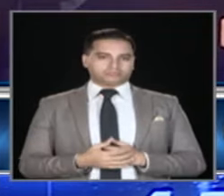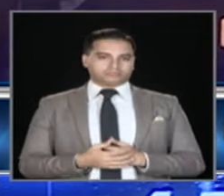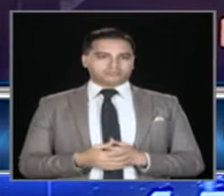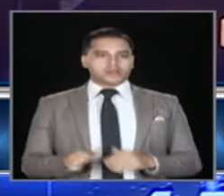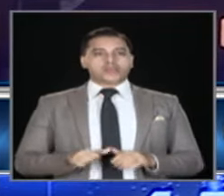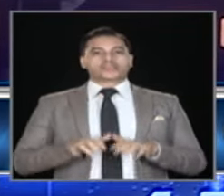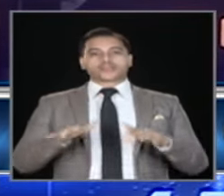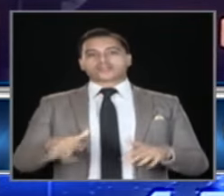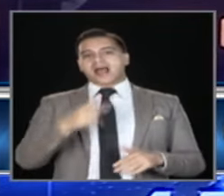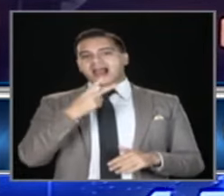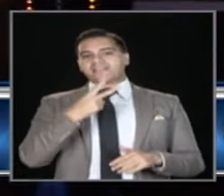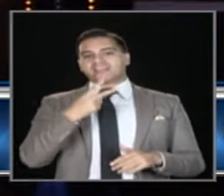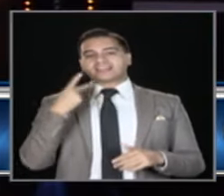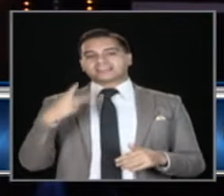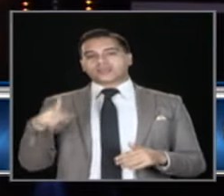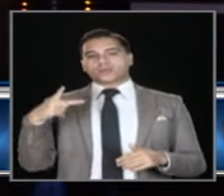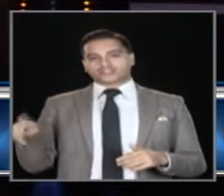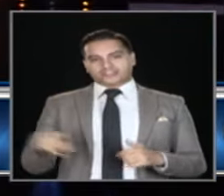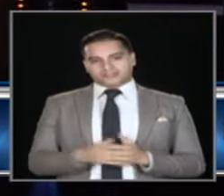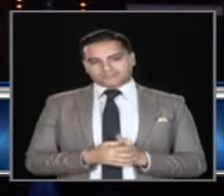اتنشرت 2022،